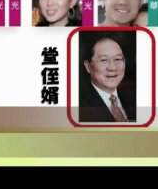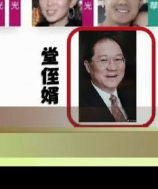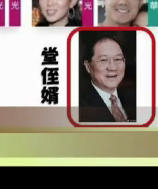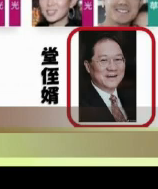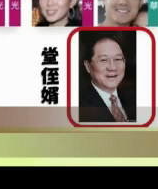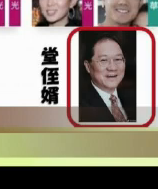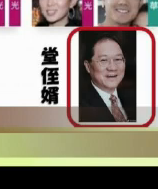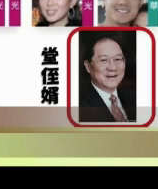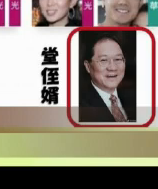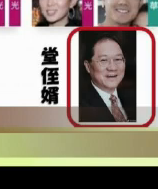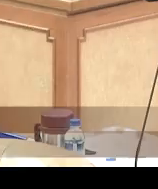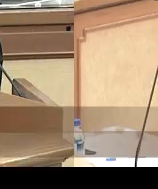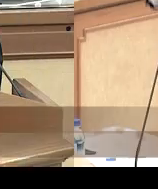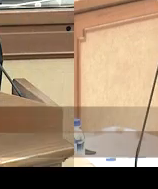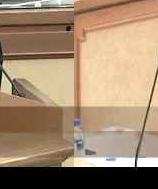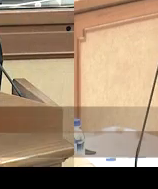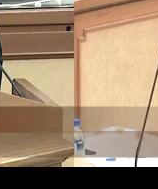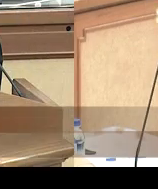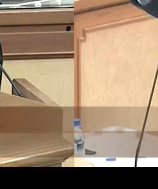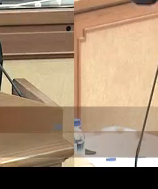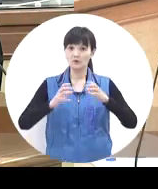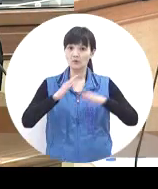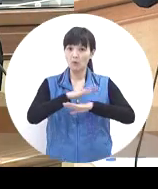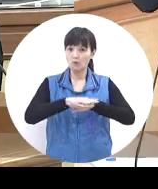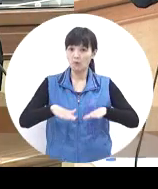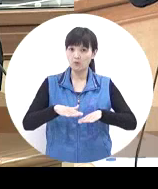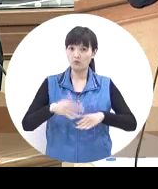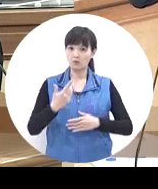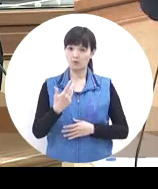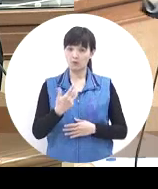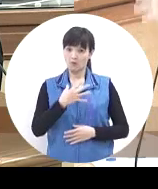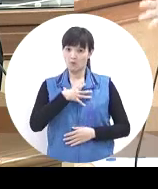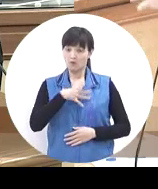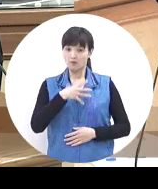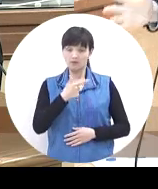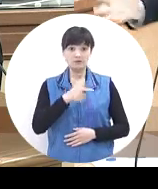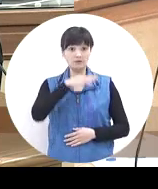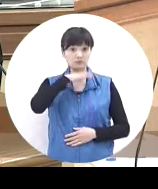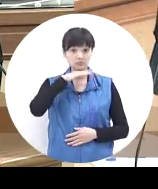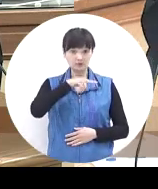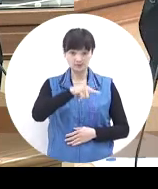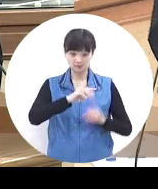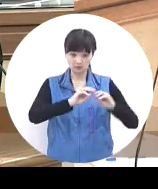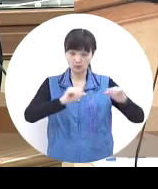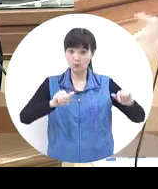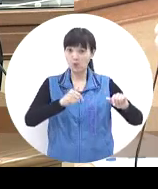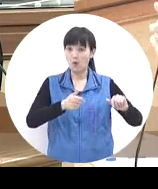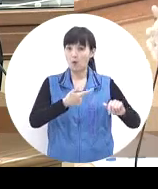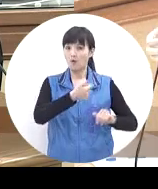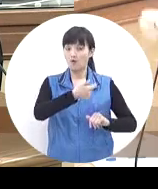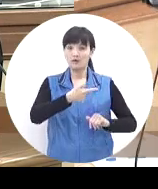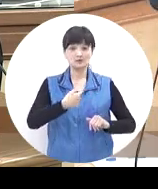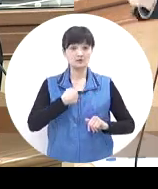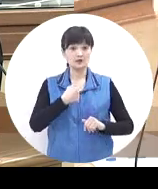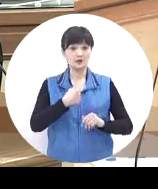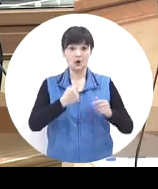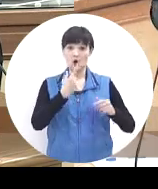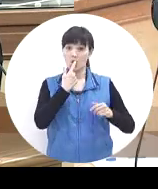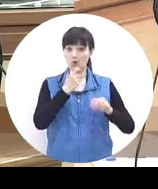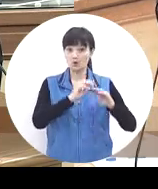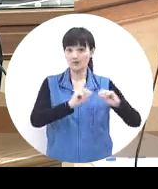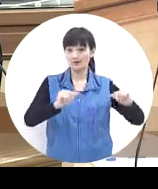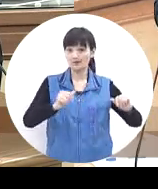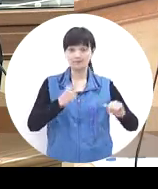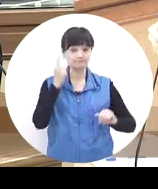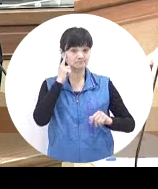的一环。那这个是国安问题耶，你把一个汐止最精华的一个土地，一个国有的绿地，用一个很优惠把它